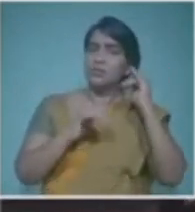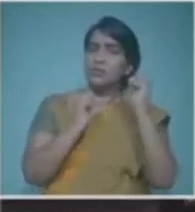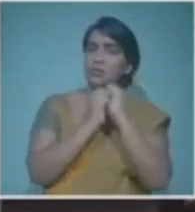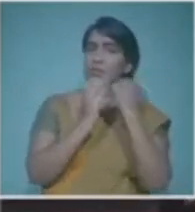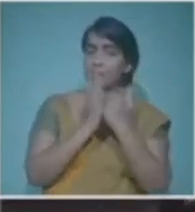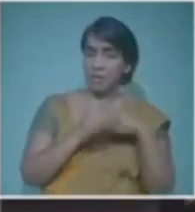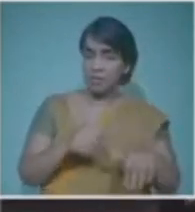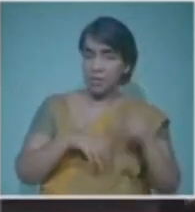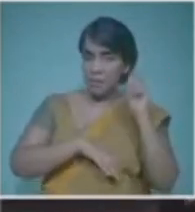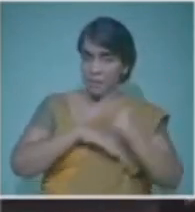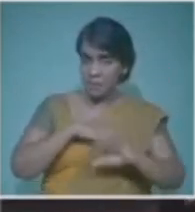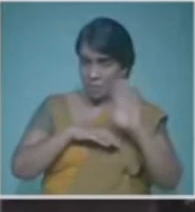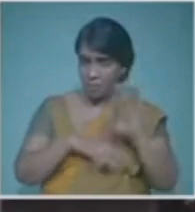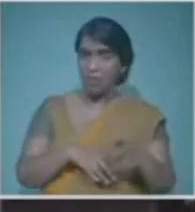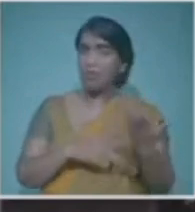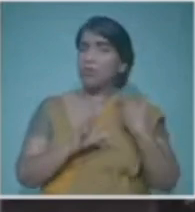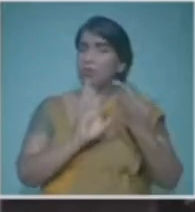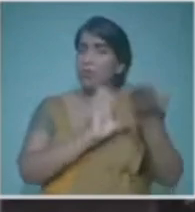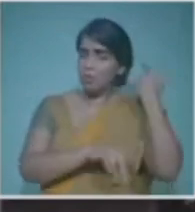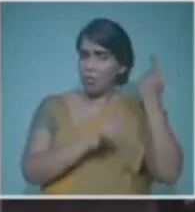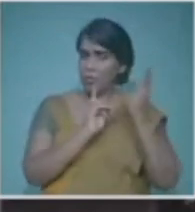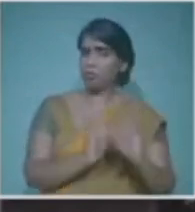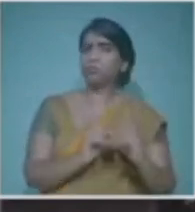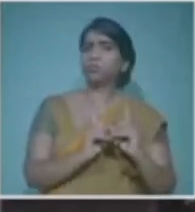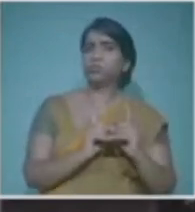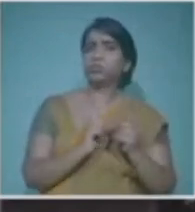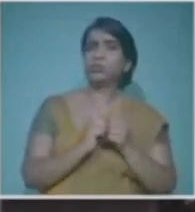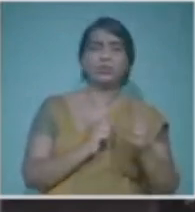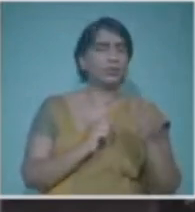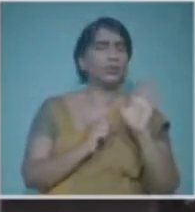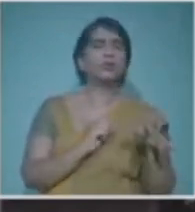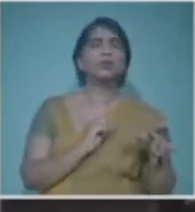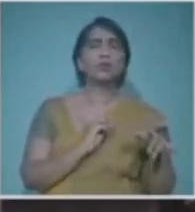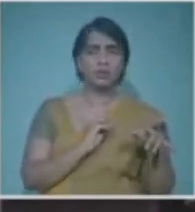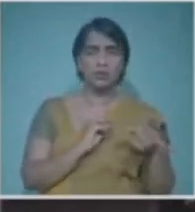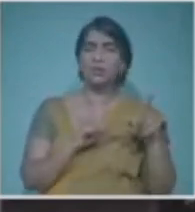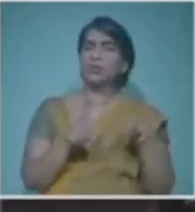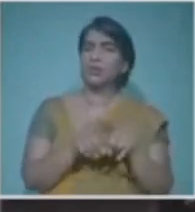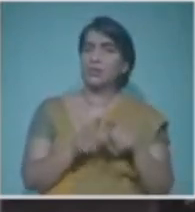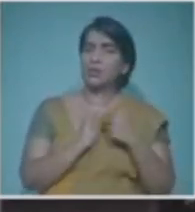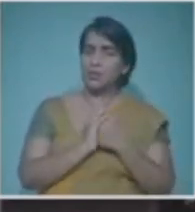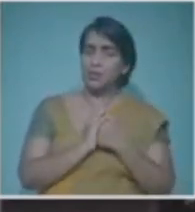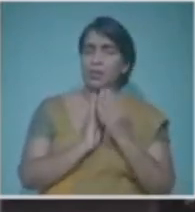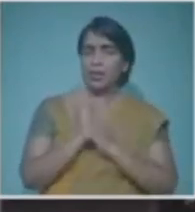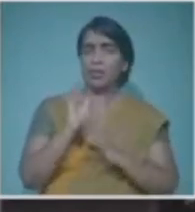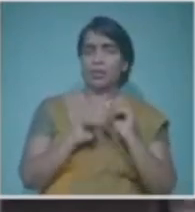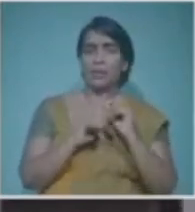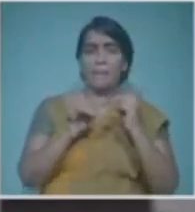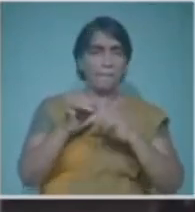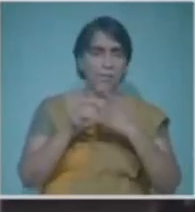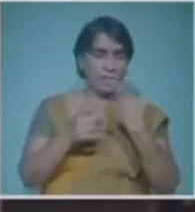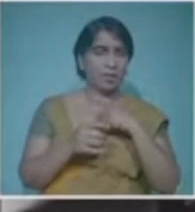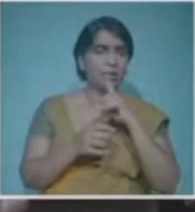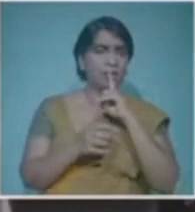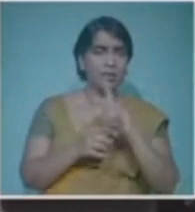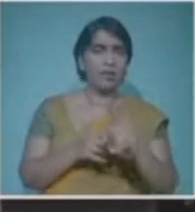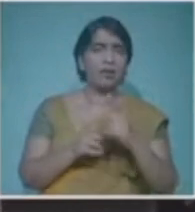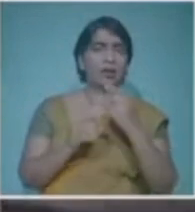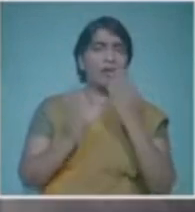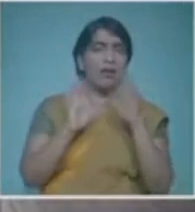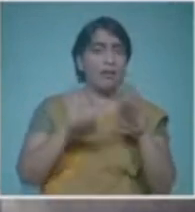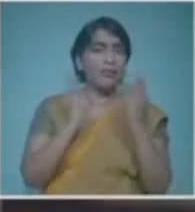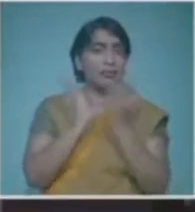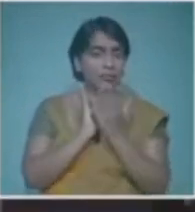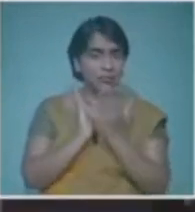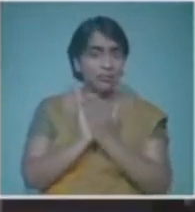දැන්ට කස්කරලා තිනවද නැත්නම් පරණ ක්‍රම වේදයටමද මේක යන්නේ කියන එකත් ඒ වගේම කරු ඇමතුමාට ආයි ප්‍රශ්නයක් අහන්න නැති හිඳ මම කියනවා මහපොළ